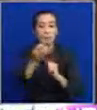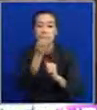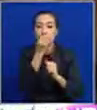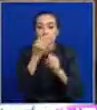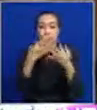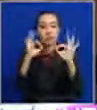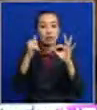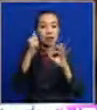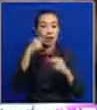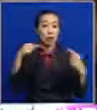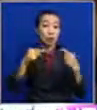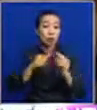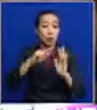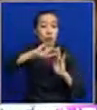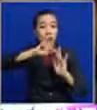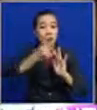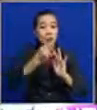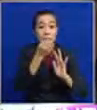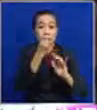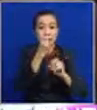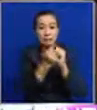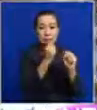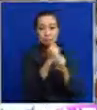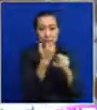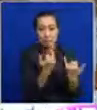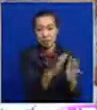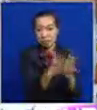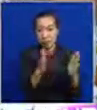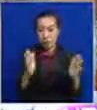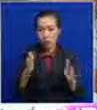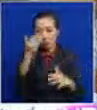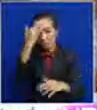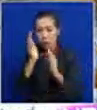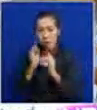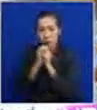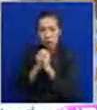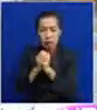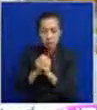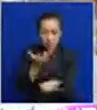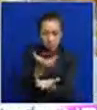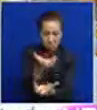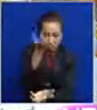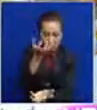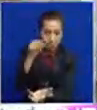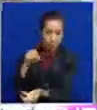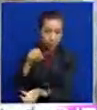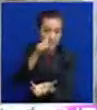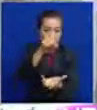ลกินเจปีนี้นะคะหลังจากที่ชาวจีนจำนวนมากค่ะนำอาหารเจใส่ปิ่นโตไปรวมกัน